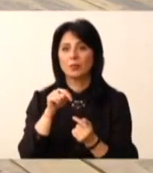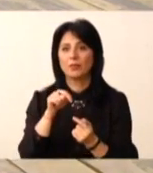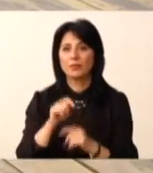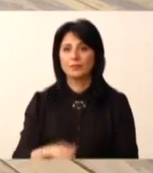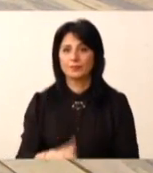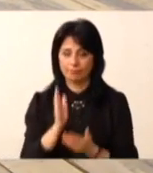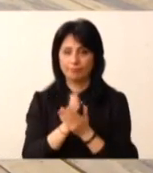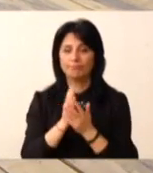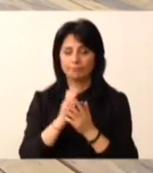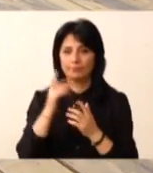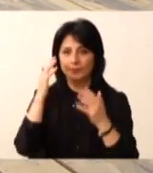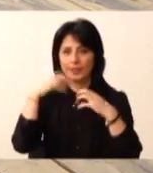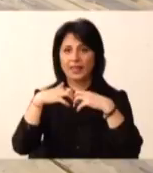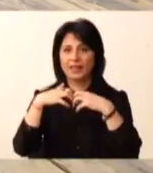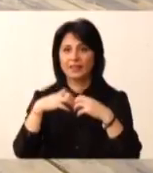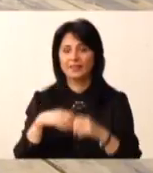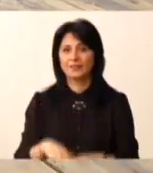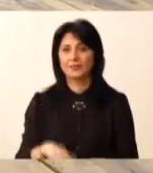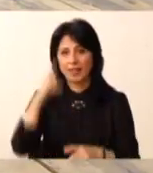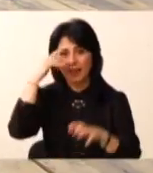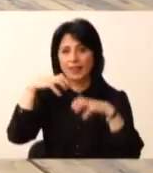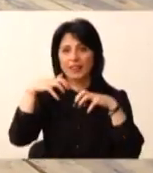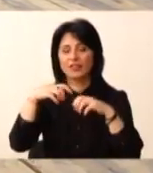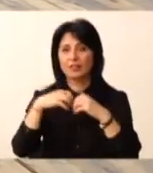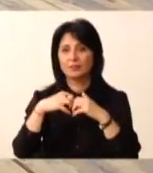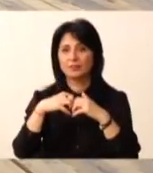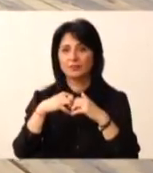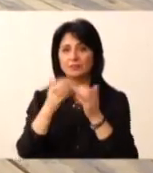აი, გვაქვს თავის ტვინი. შეგვიძლია თავის ტვინის